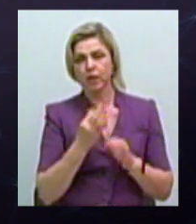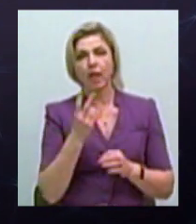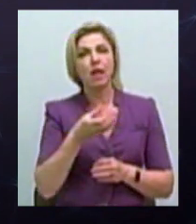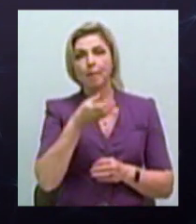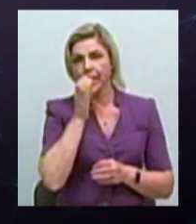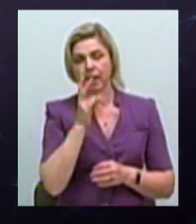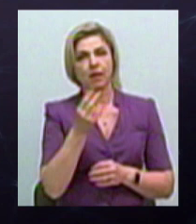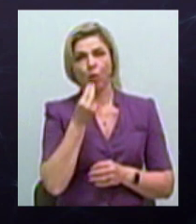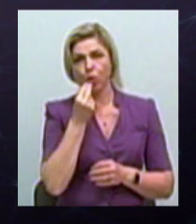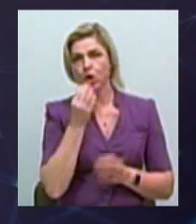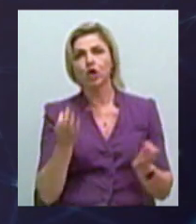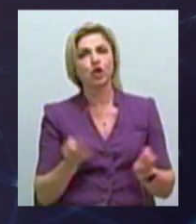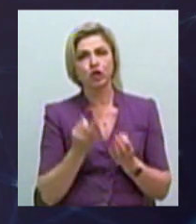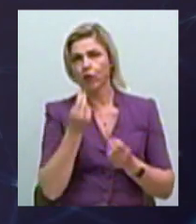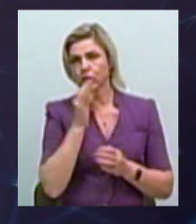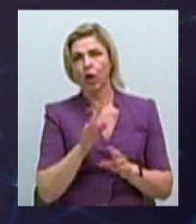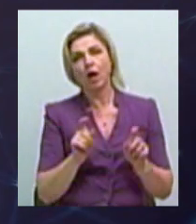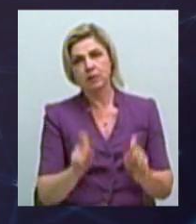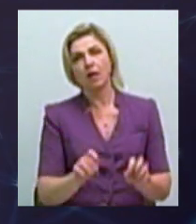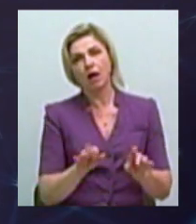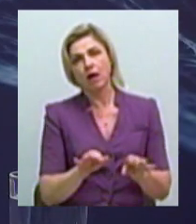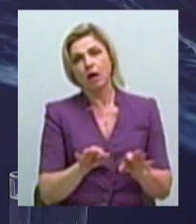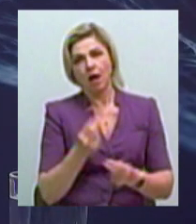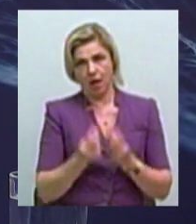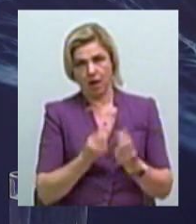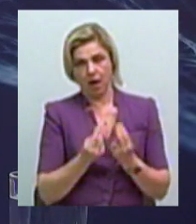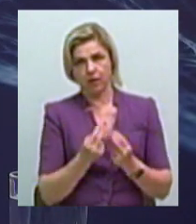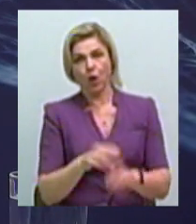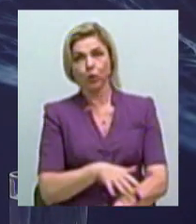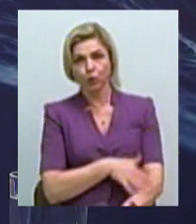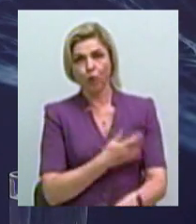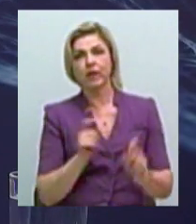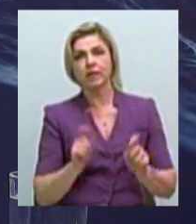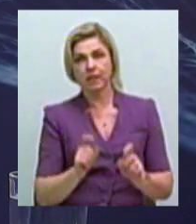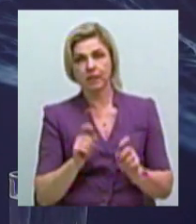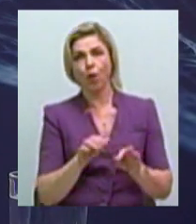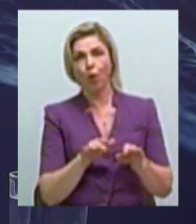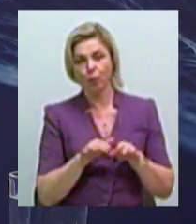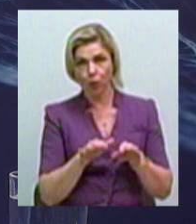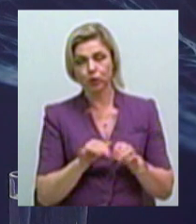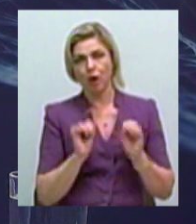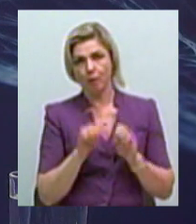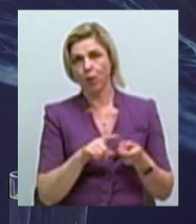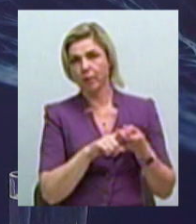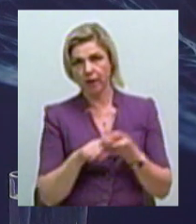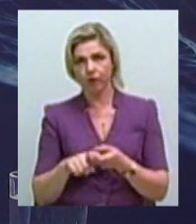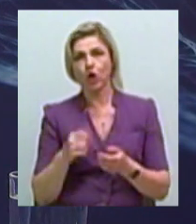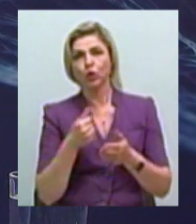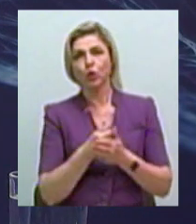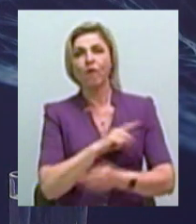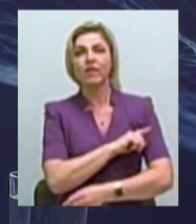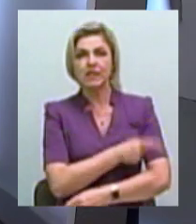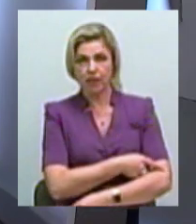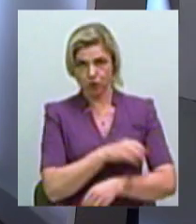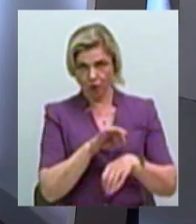вживала, тільки сиділа за комп'ютером і грала. Тобто довге сидіння за комп'ютером може призвести і до фізичної